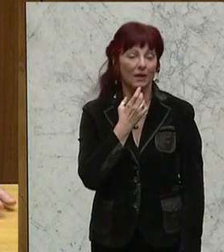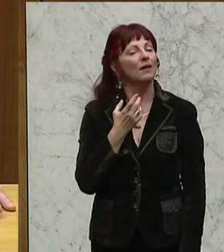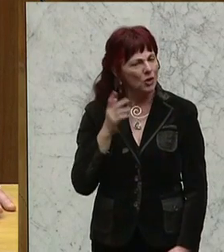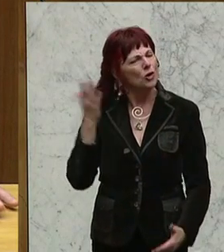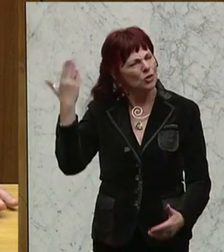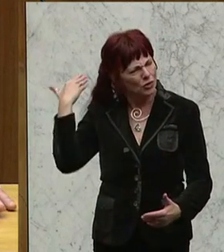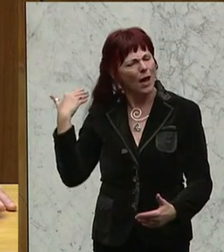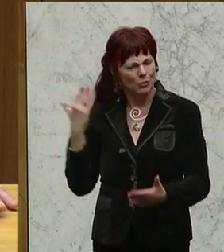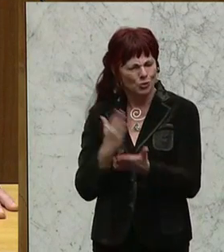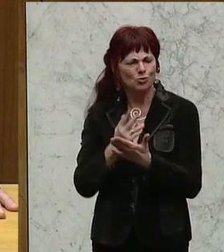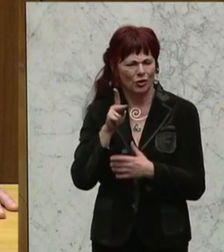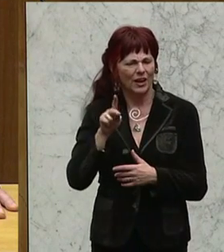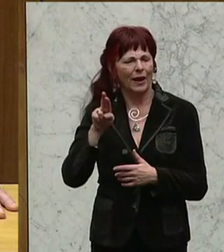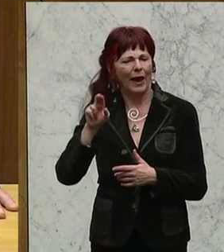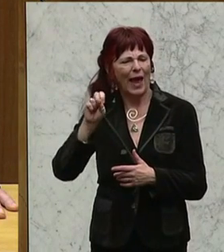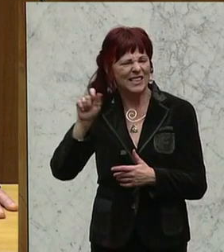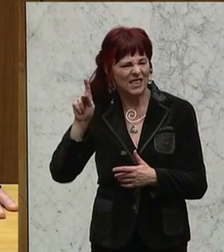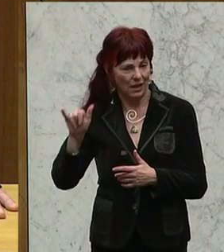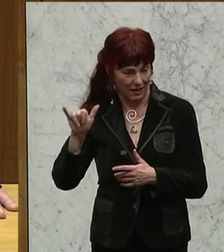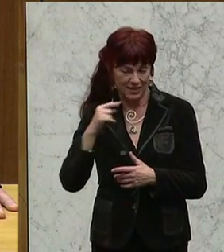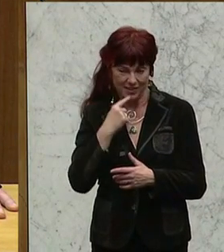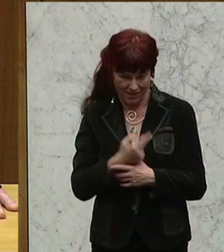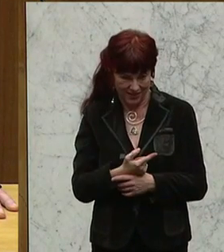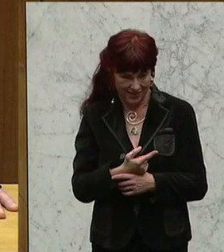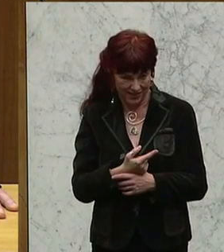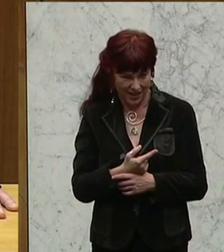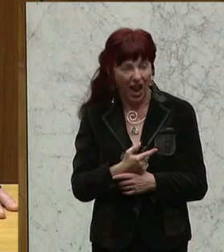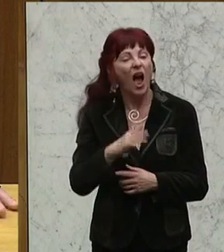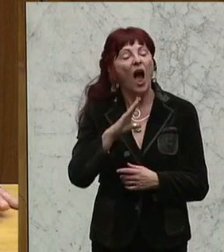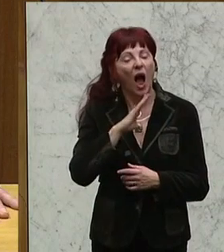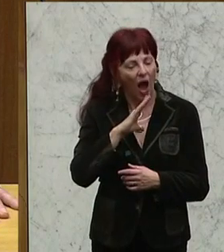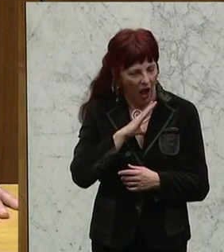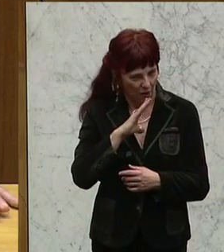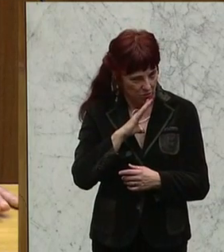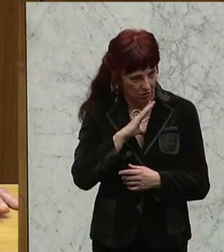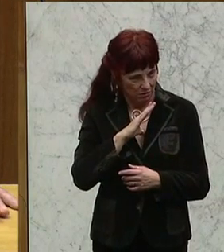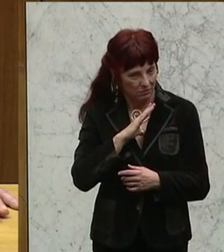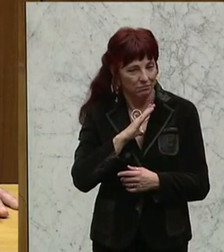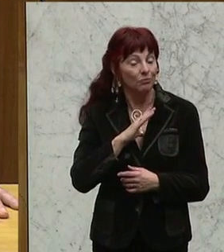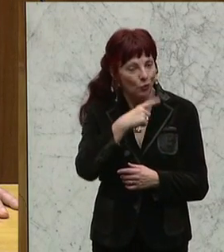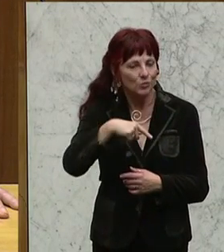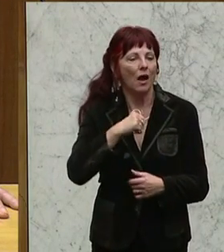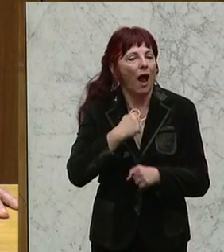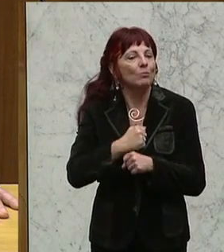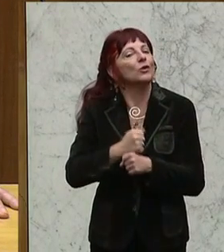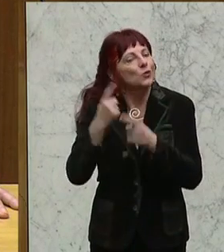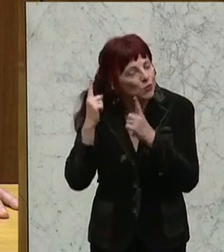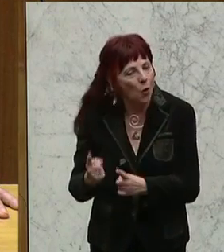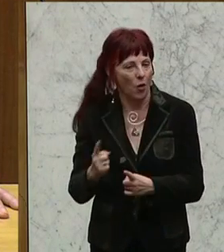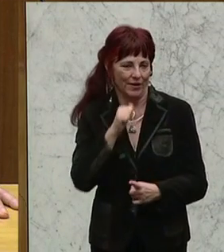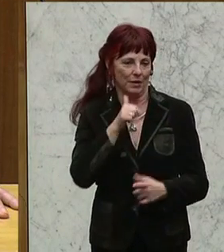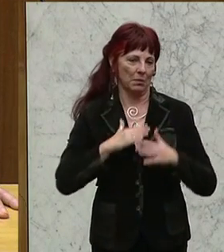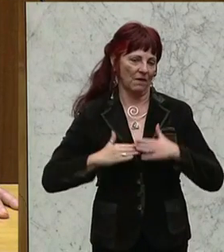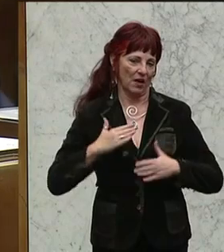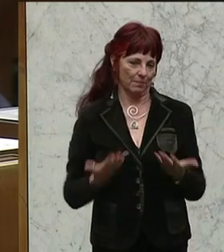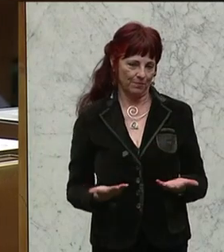Prinzip unseres Handelns aber zum ernsten abschließenden Teil es handelt sich um